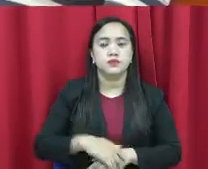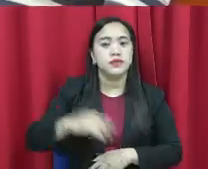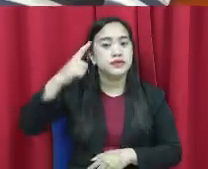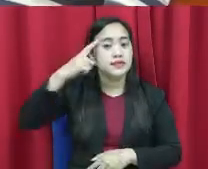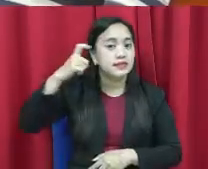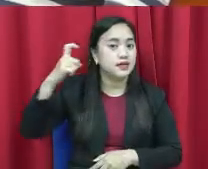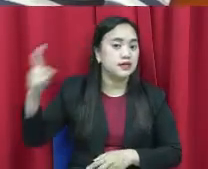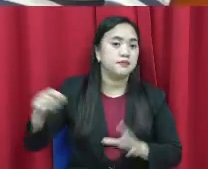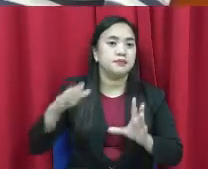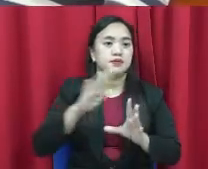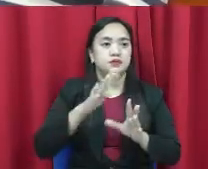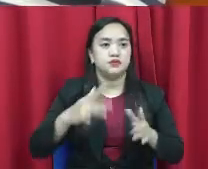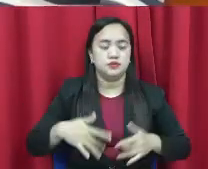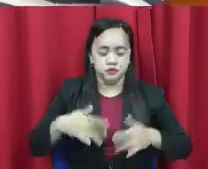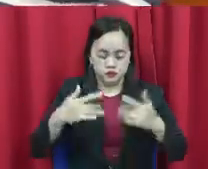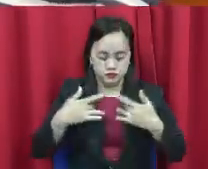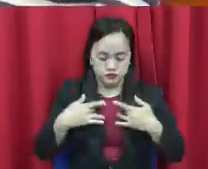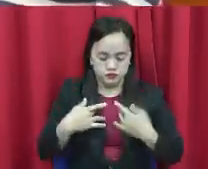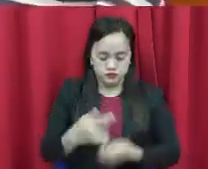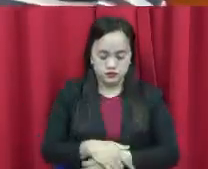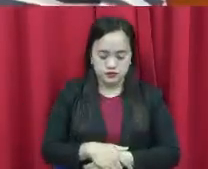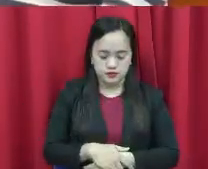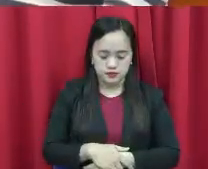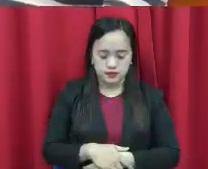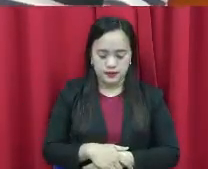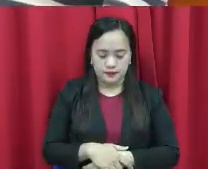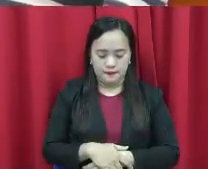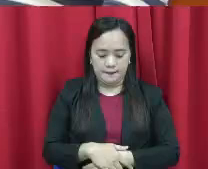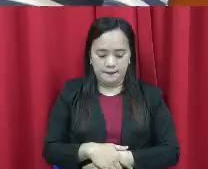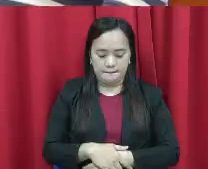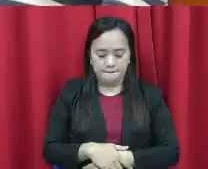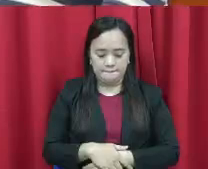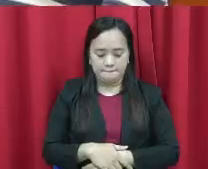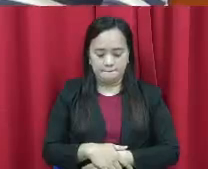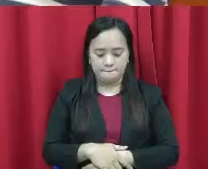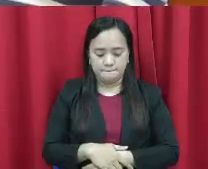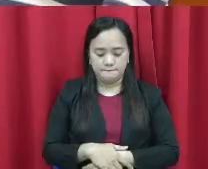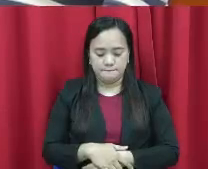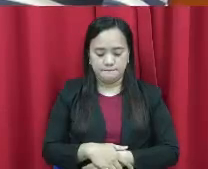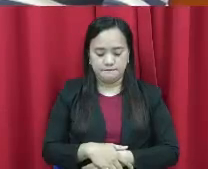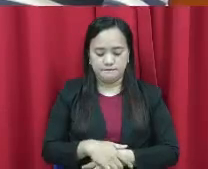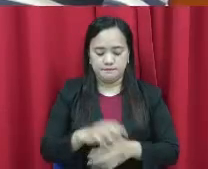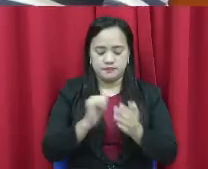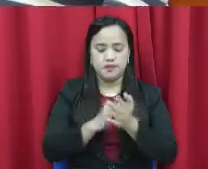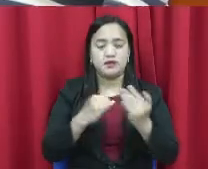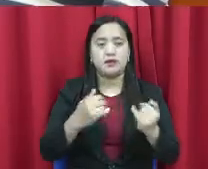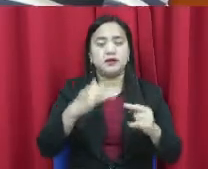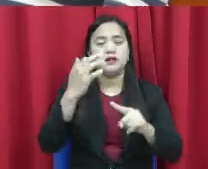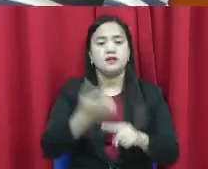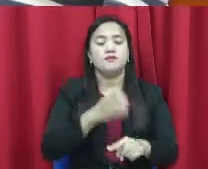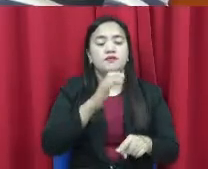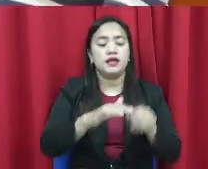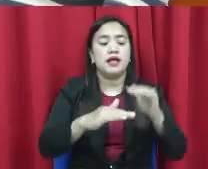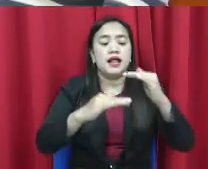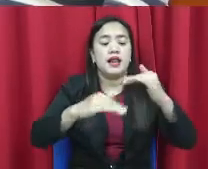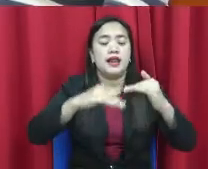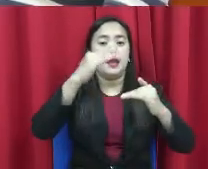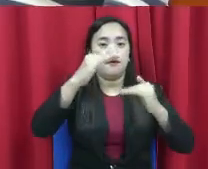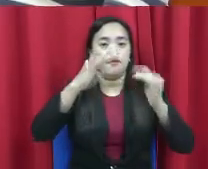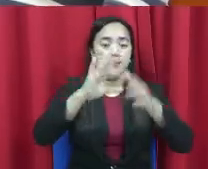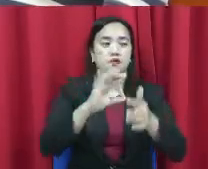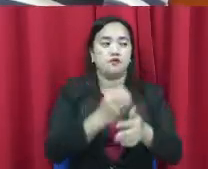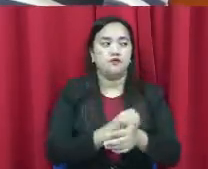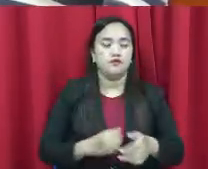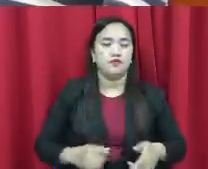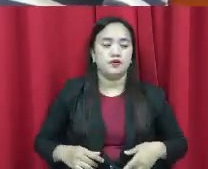yan mga kapatid na ito pong programa po natin bawat level or stages ng ating pong